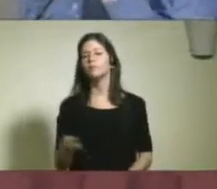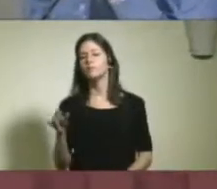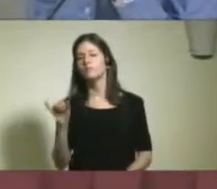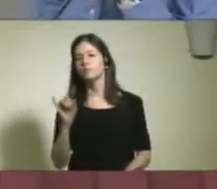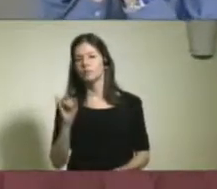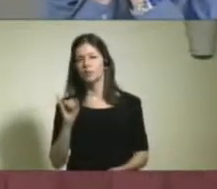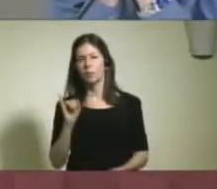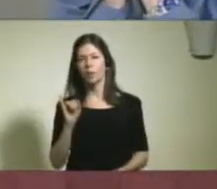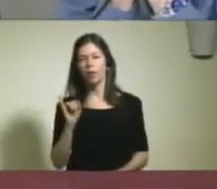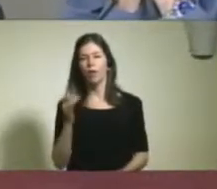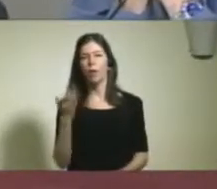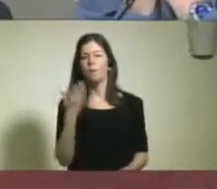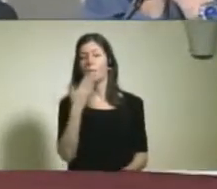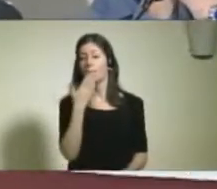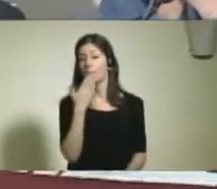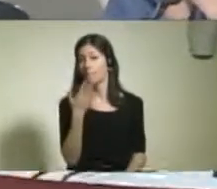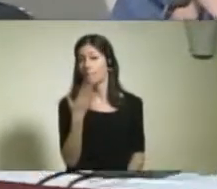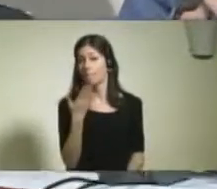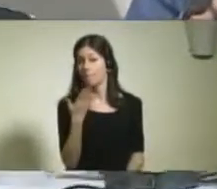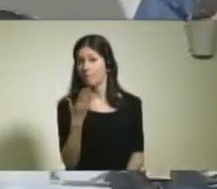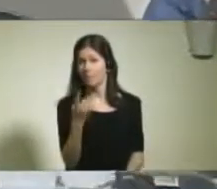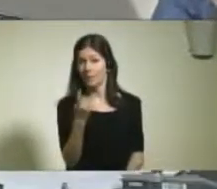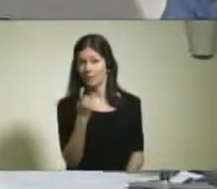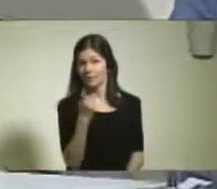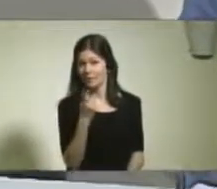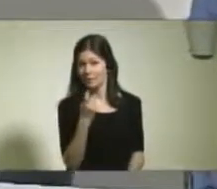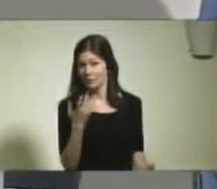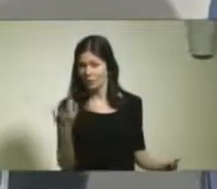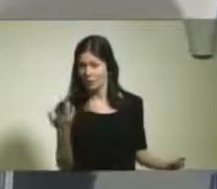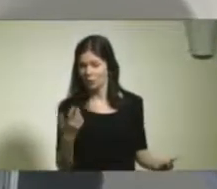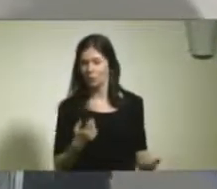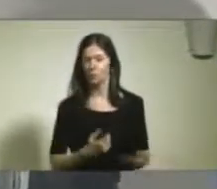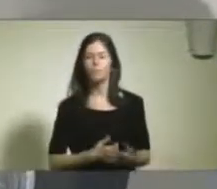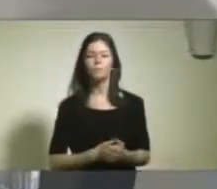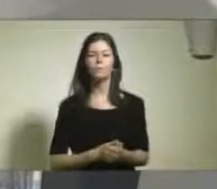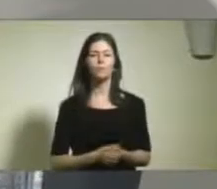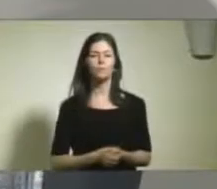Thank you. Donc, la Banque postale